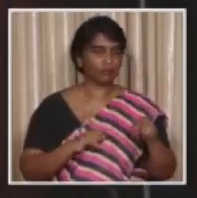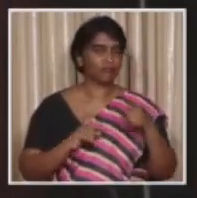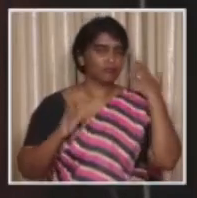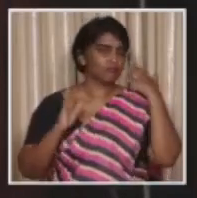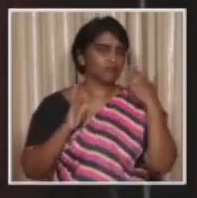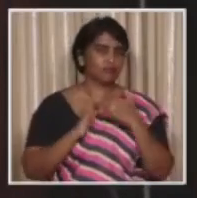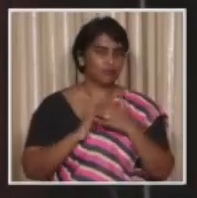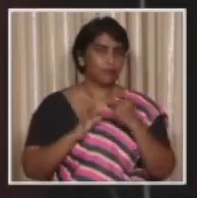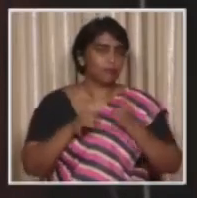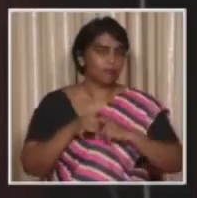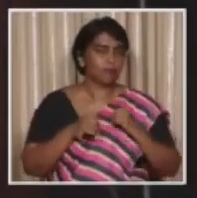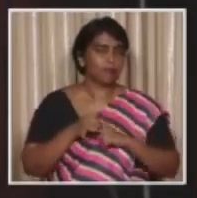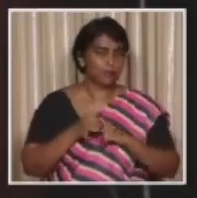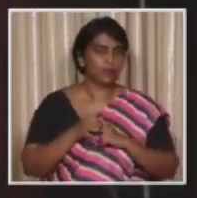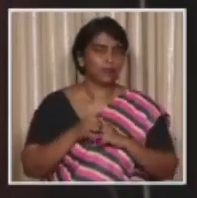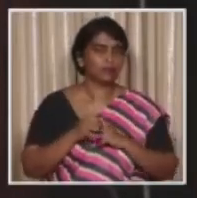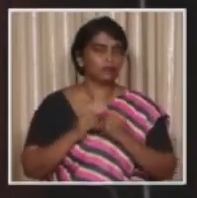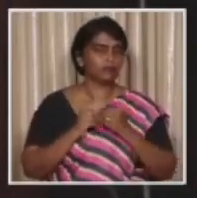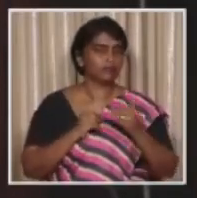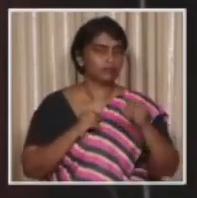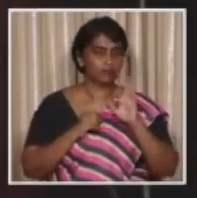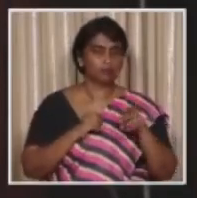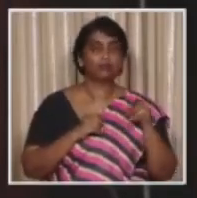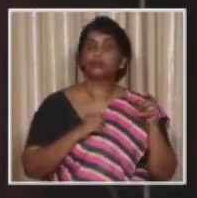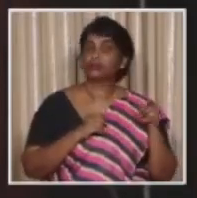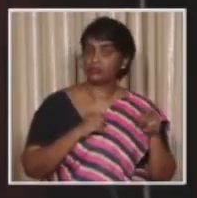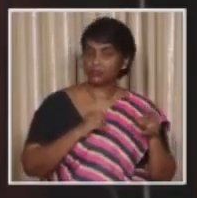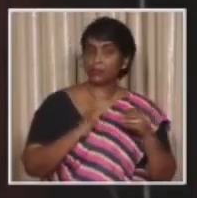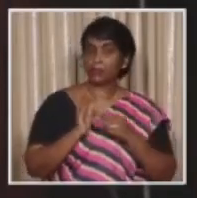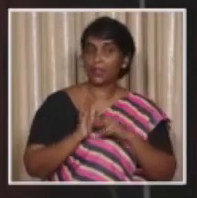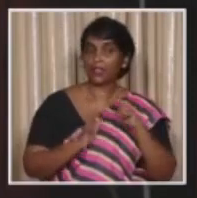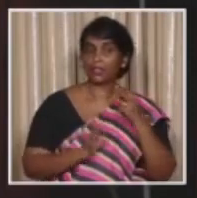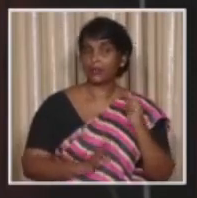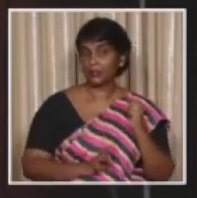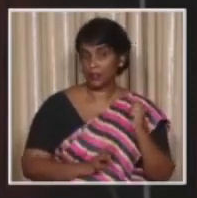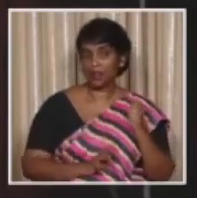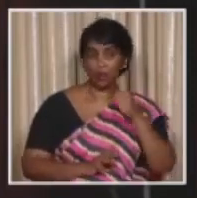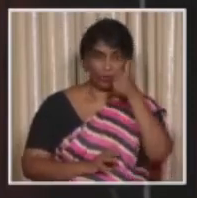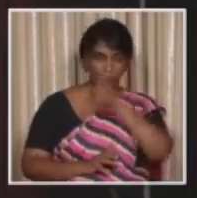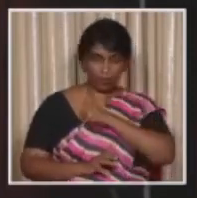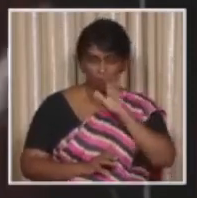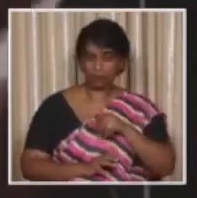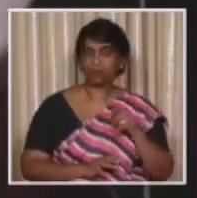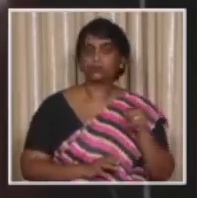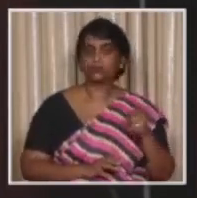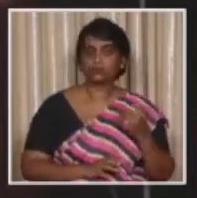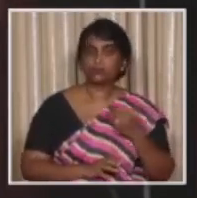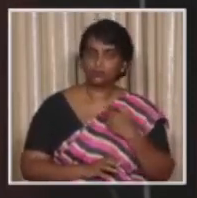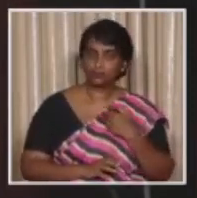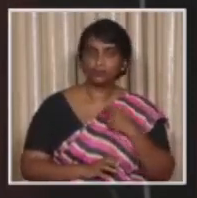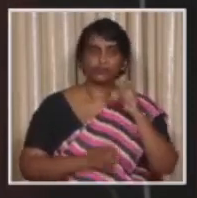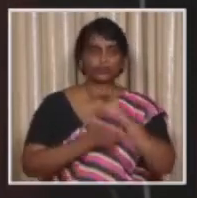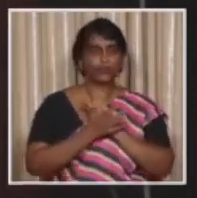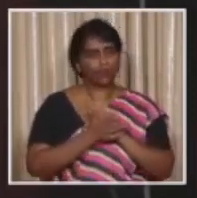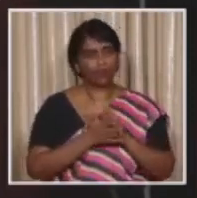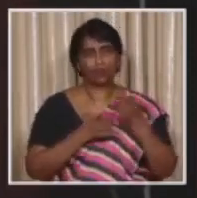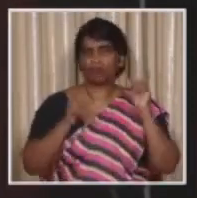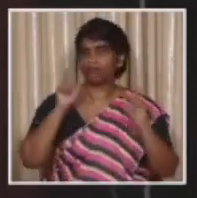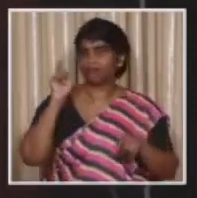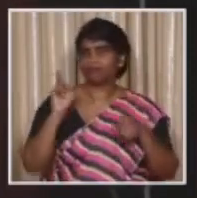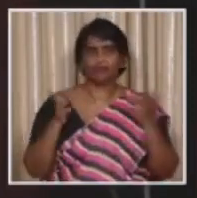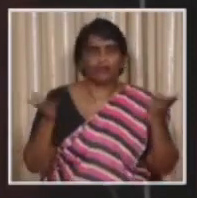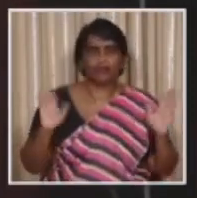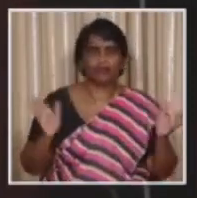කාරණාව සම්බන්ධව ප්‍රශ්න සහගත කාරණාවක් තමයි අර මිලියන් 250ක් හොරකම් සම්බන්ධව මම ඒ චාමර ගුණසේකරද මංජු